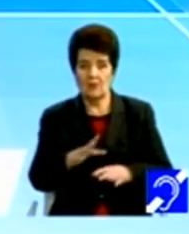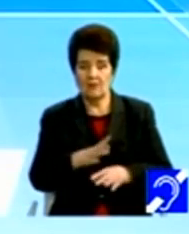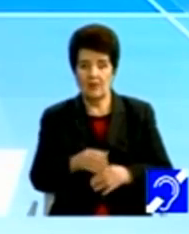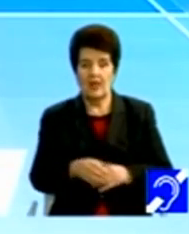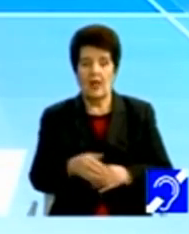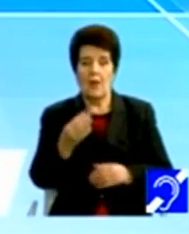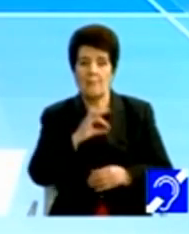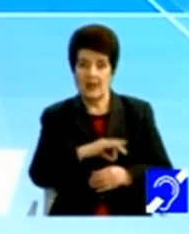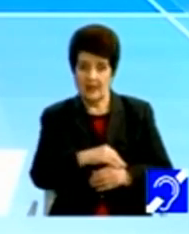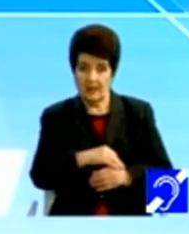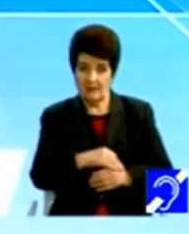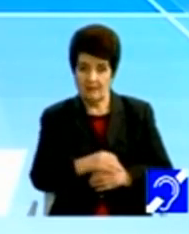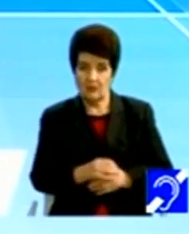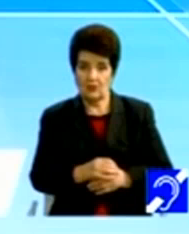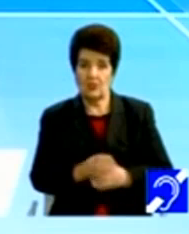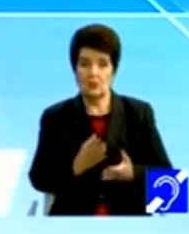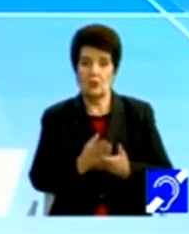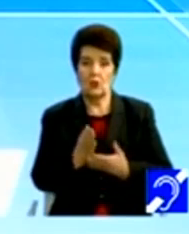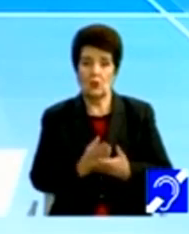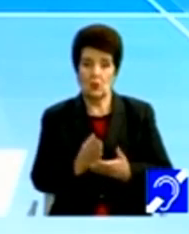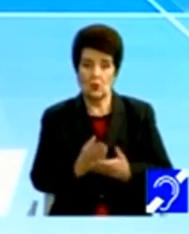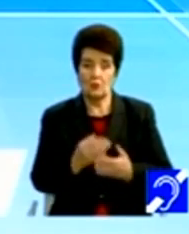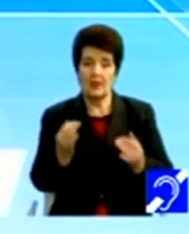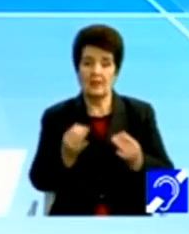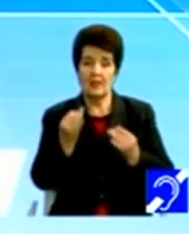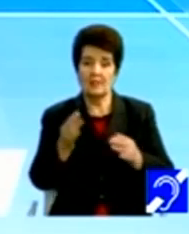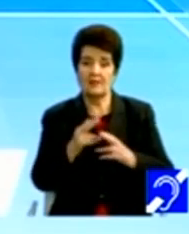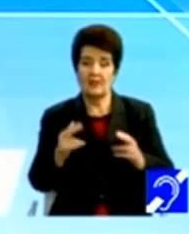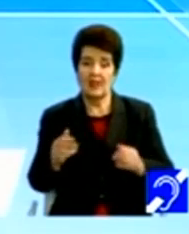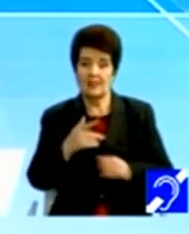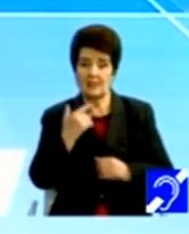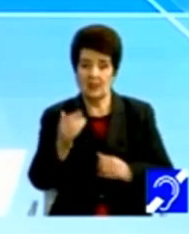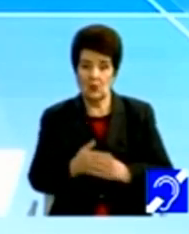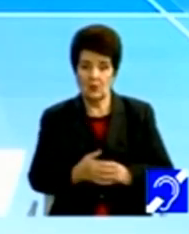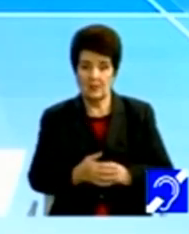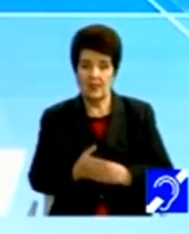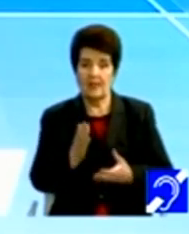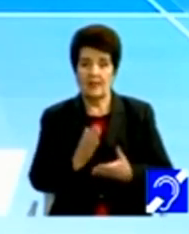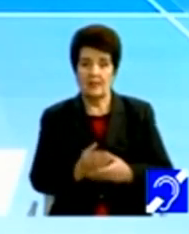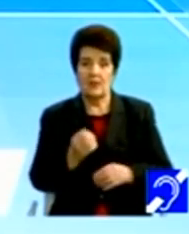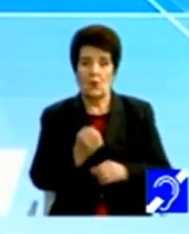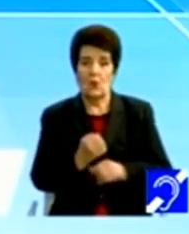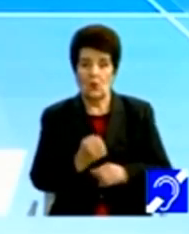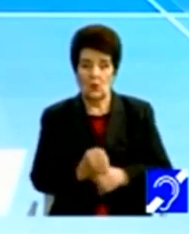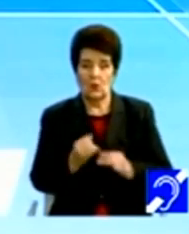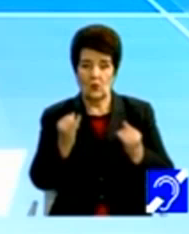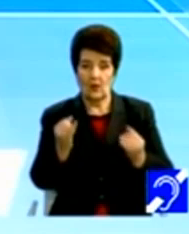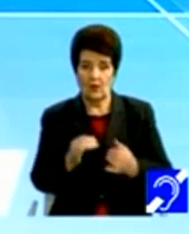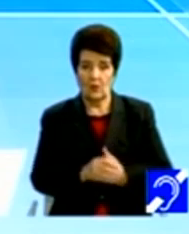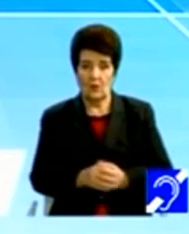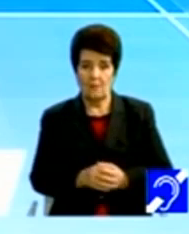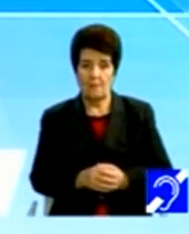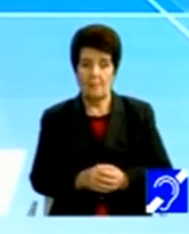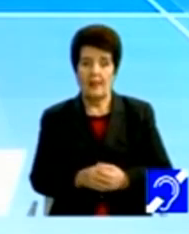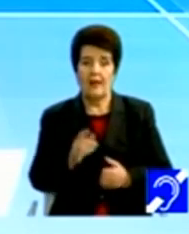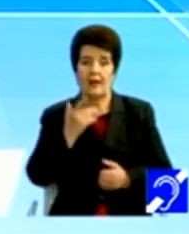benefice. Puse în slujba maleficului și intereselor Federației Ruse, este un lucru rău. Așa? Prin